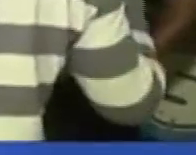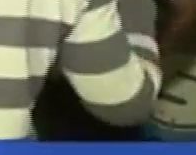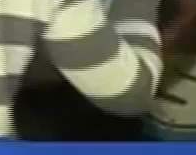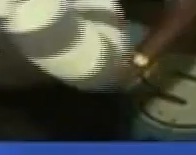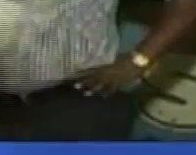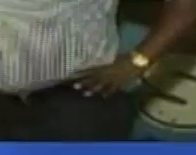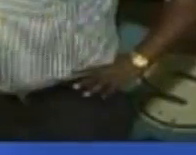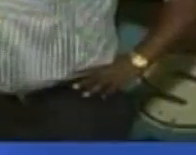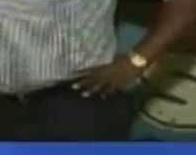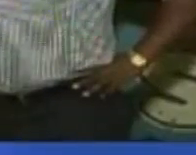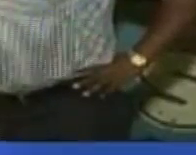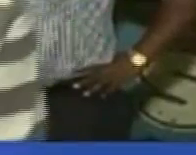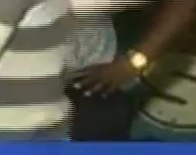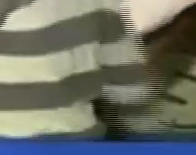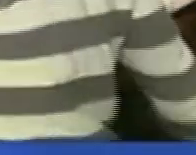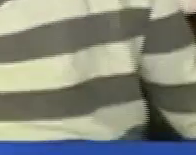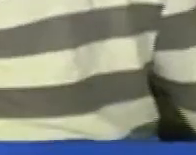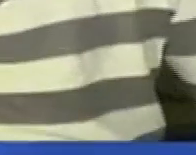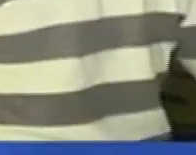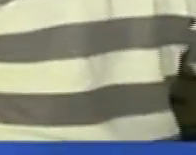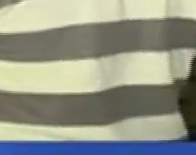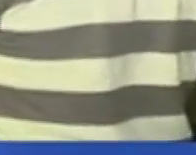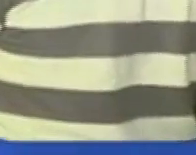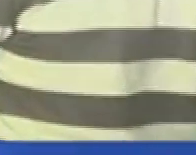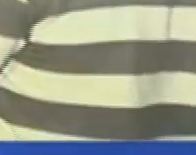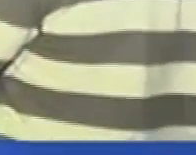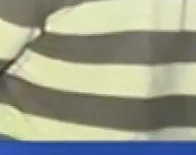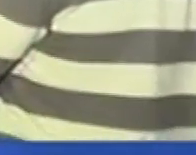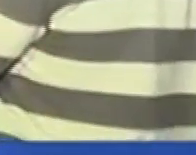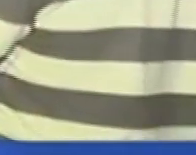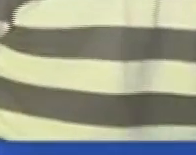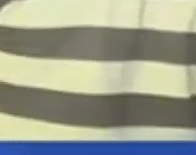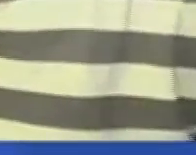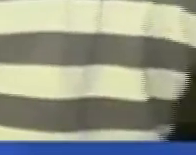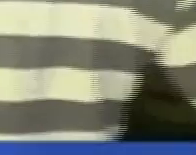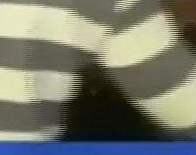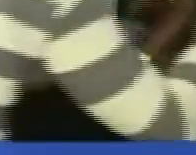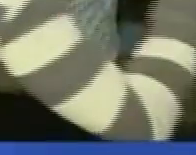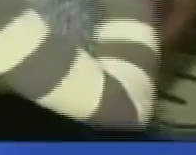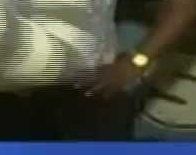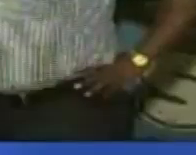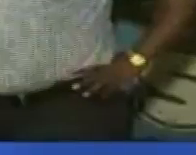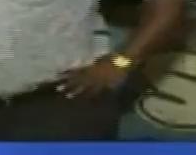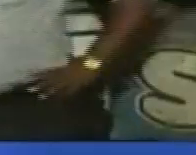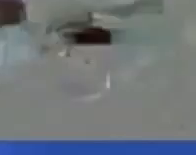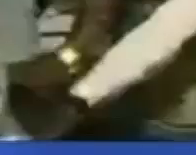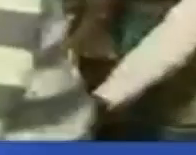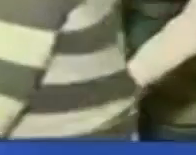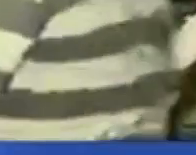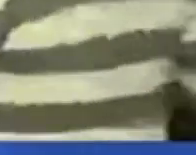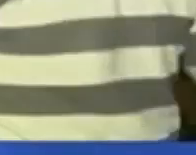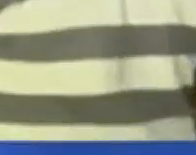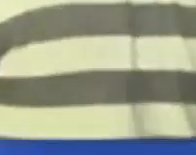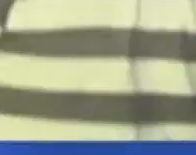kusitisha mgomo wa madaktari ambao agizo ambalo lilikuwa linatarajiwa kuanza tangu Januari tarehe 12,